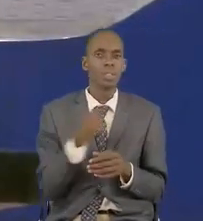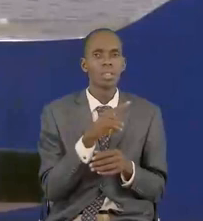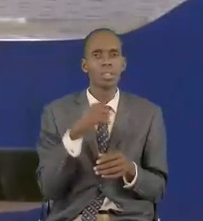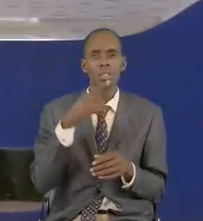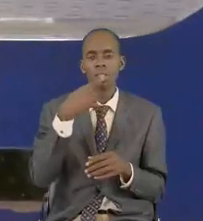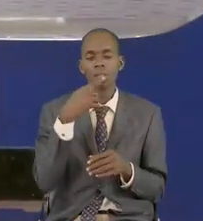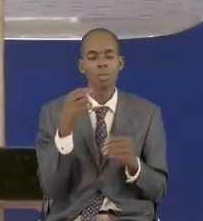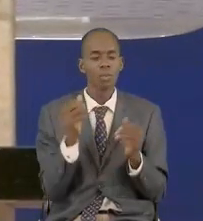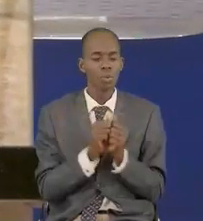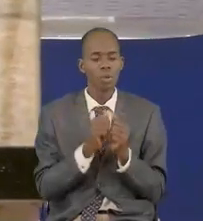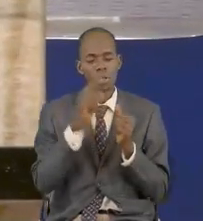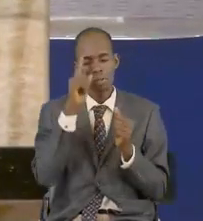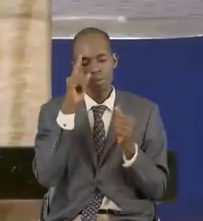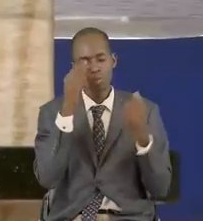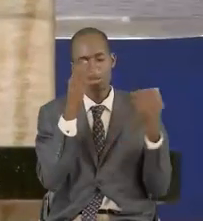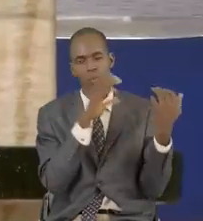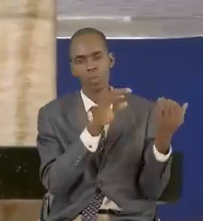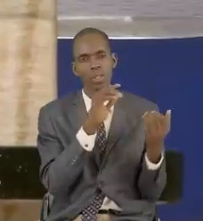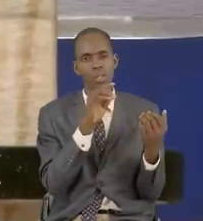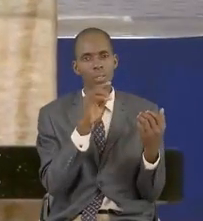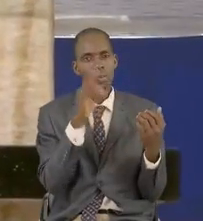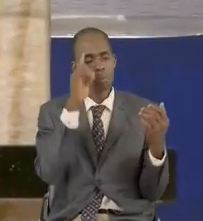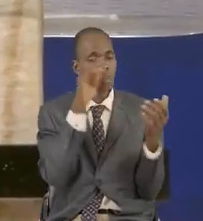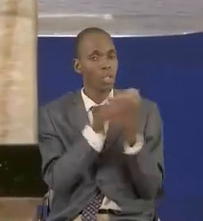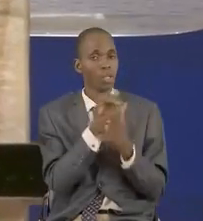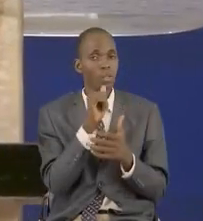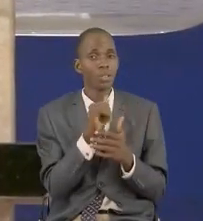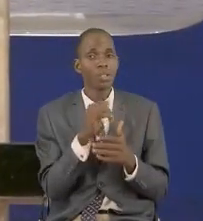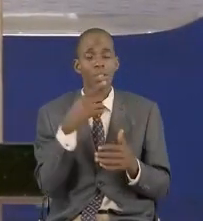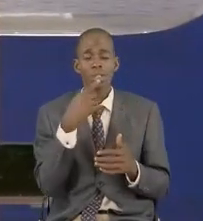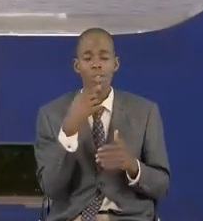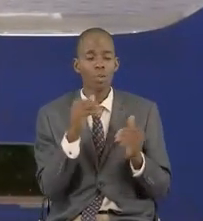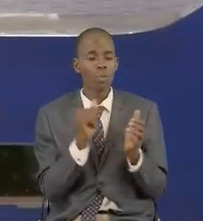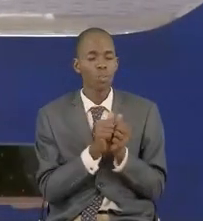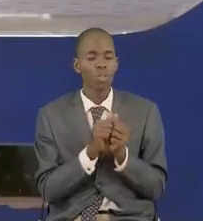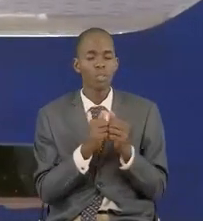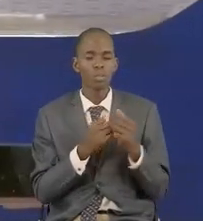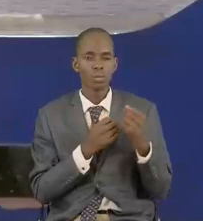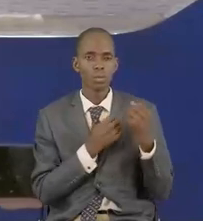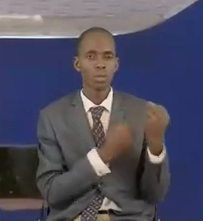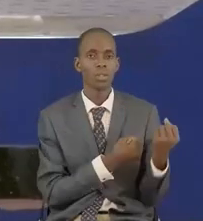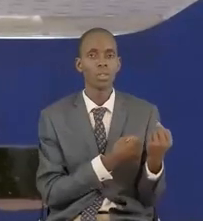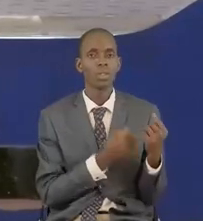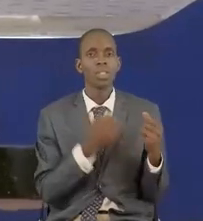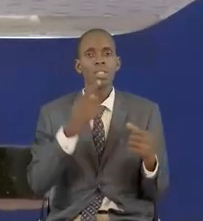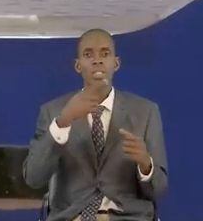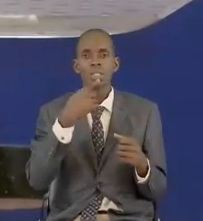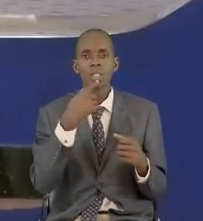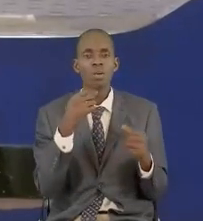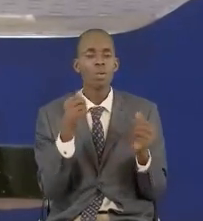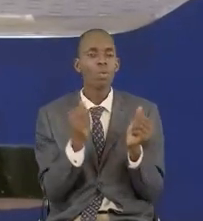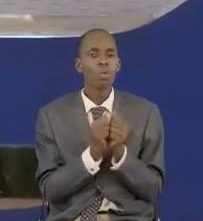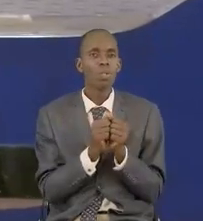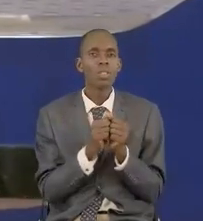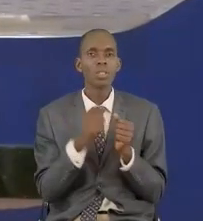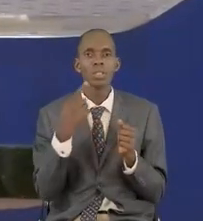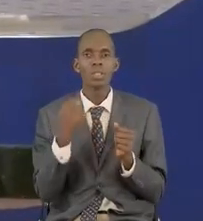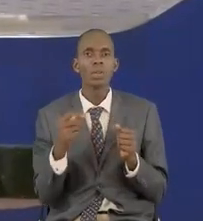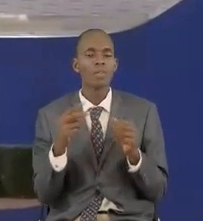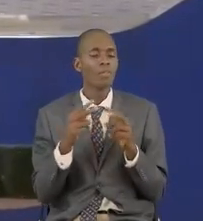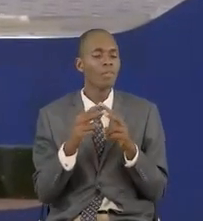conviction ils ont parlé avec orage ils ont parlé avec